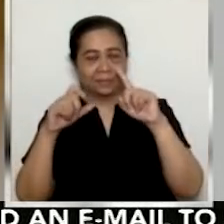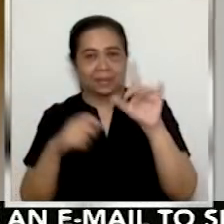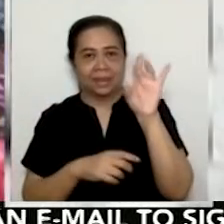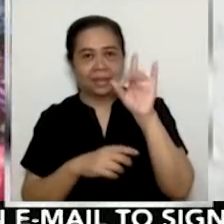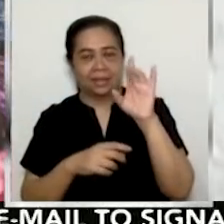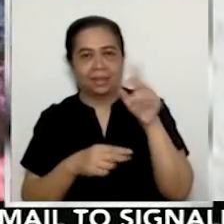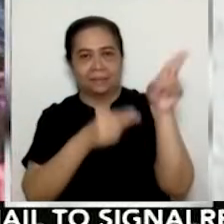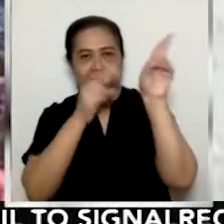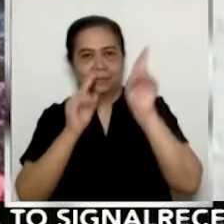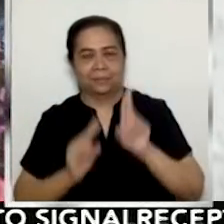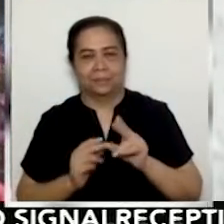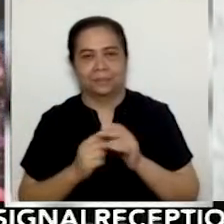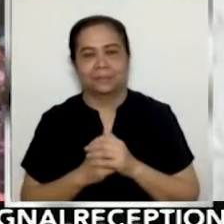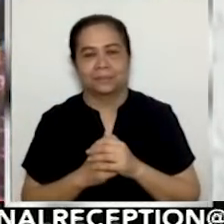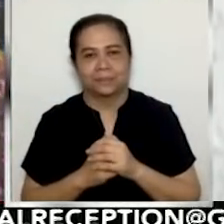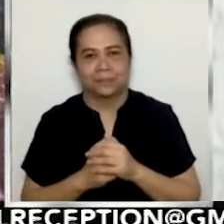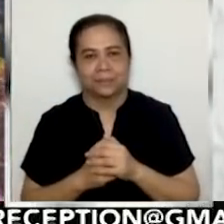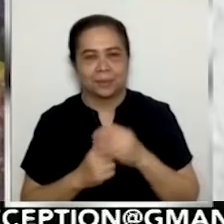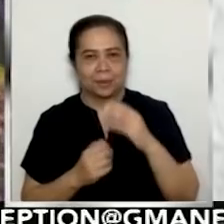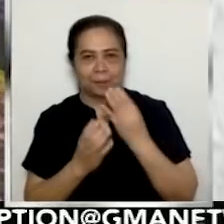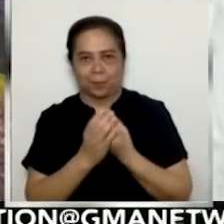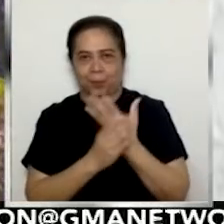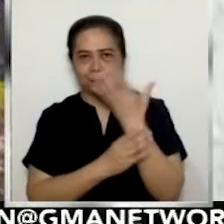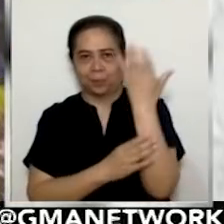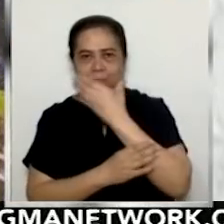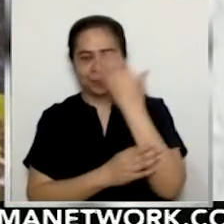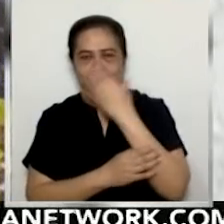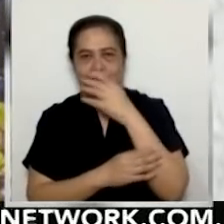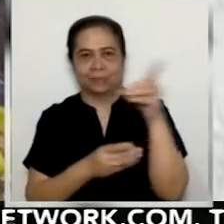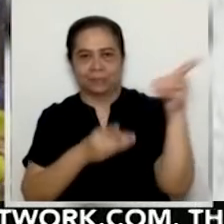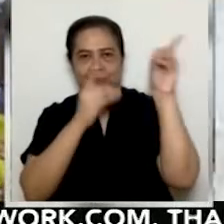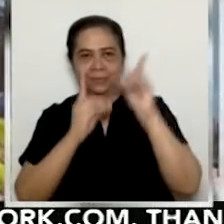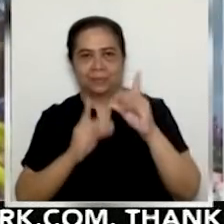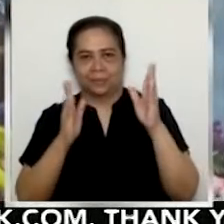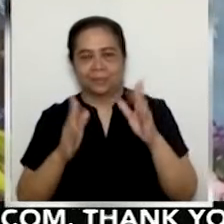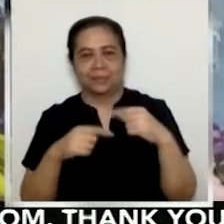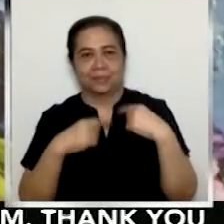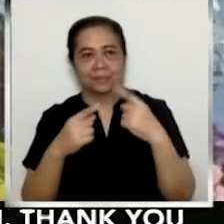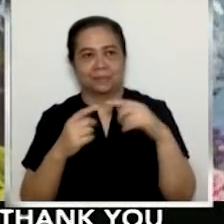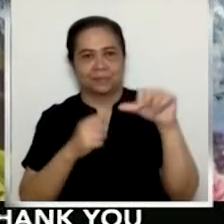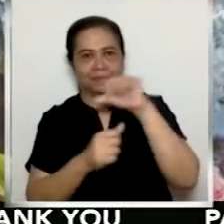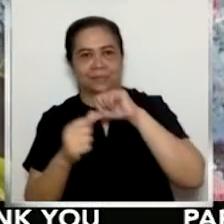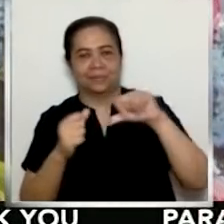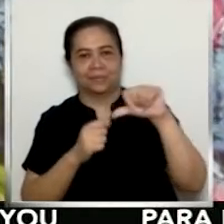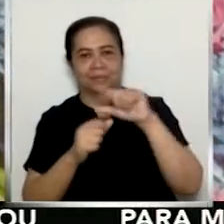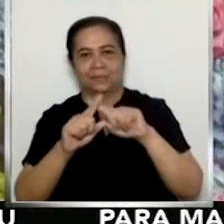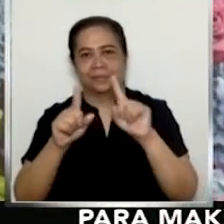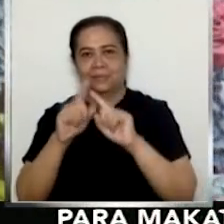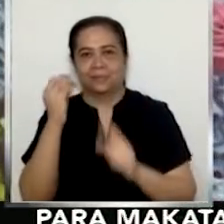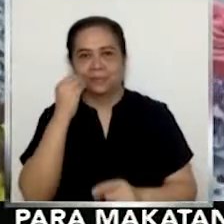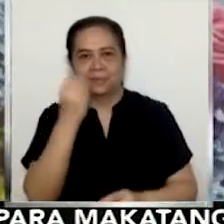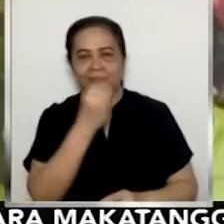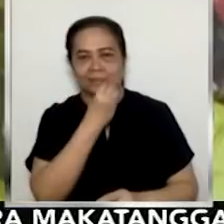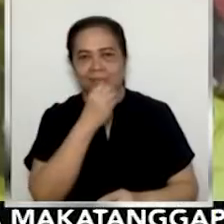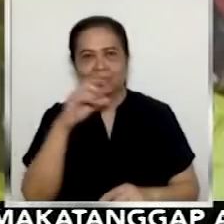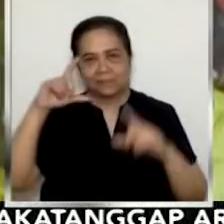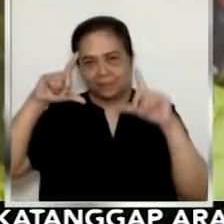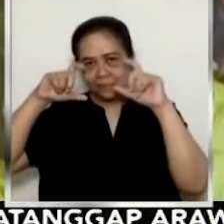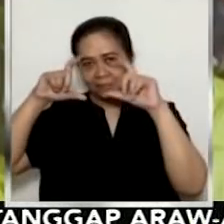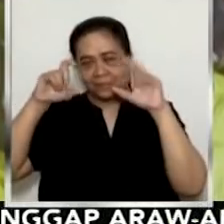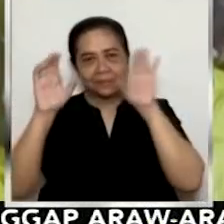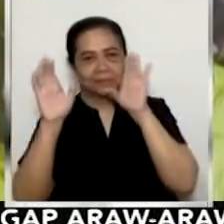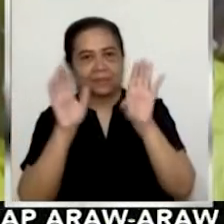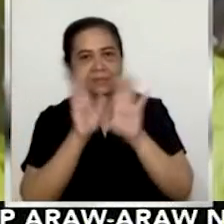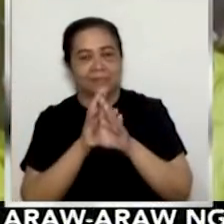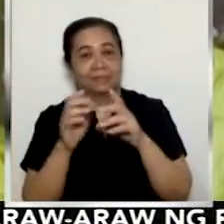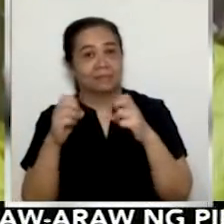birthday. Blooming ang Kapuso debutant habang napapaligiran ng mga bulaklak sa mga litratong ito. At kahit